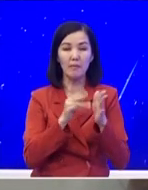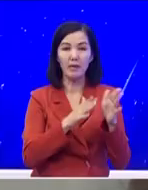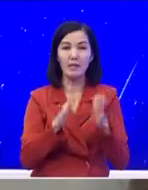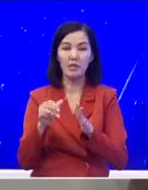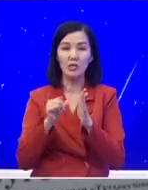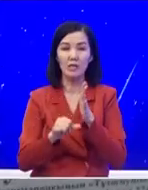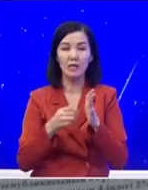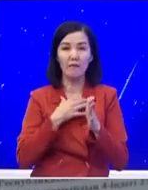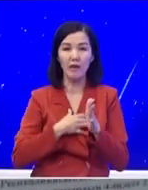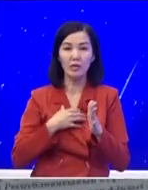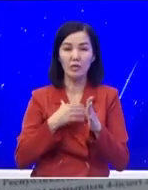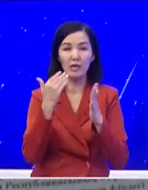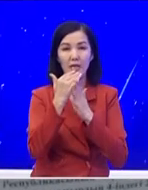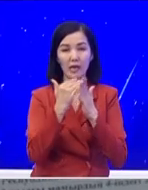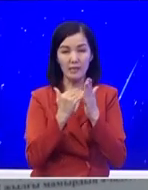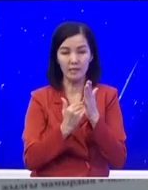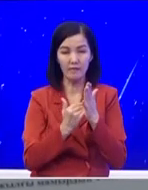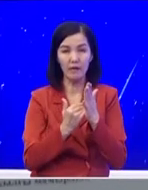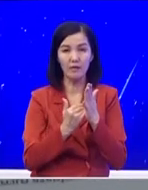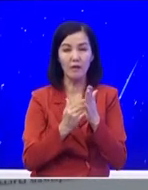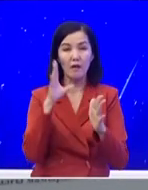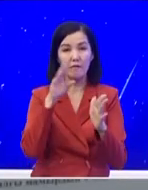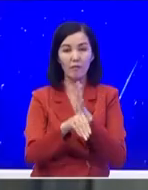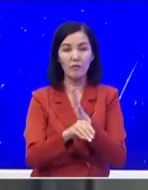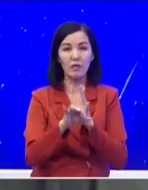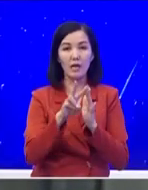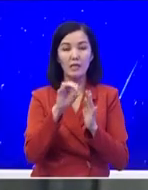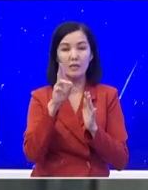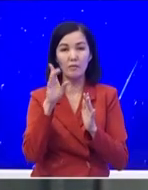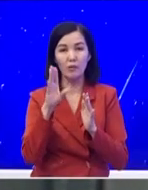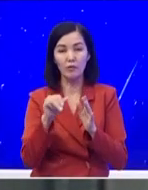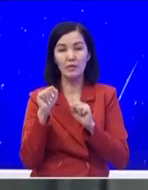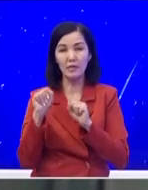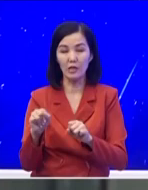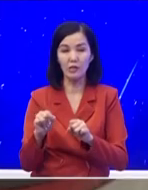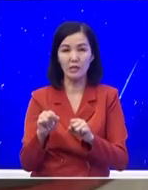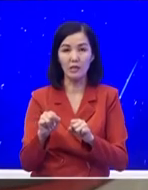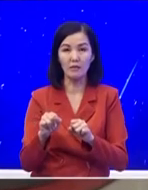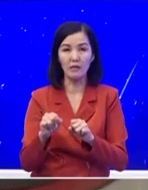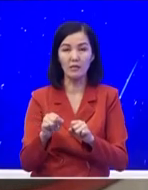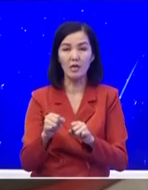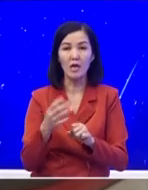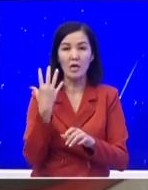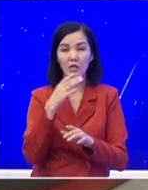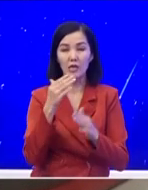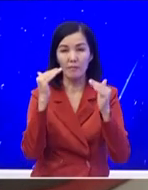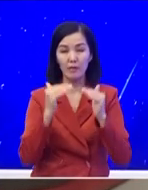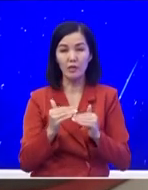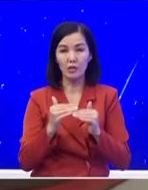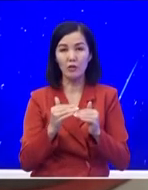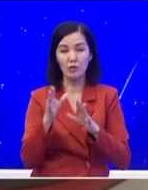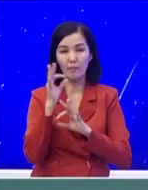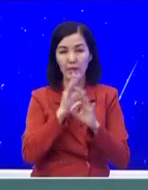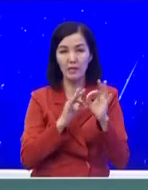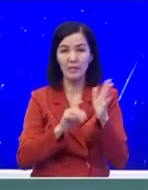видов наиболее востребованных лекарственных средств. В их число входят антибиотики, средства защиты, антивирусные жаропонижающие препараты. Еще в